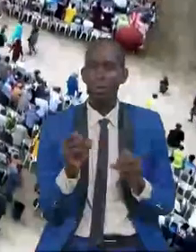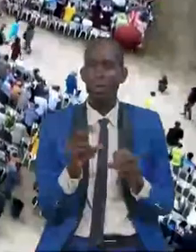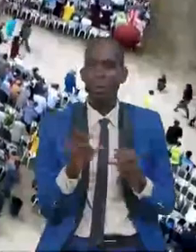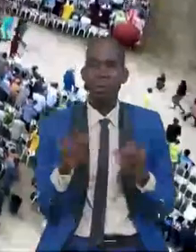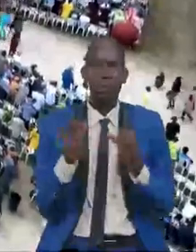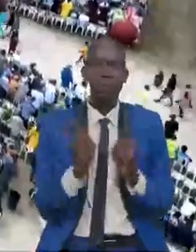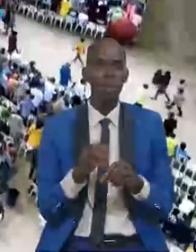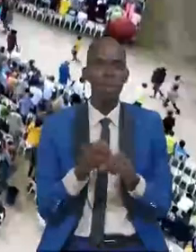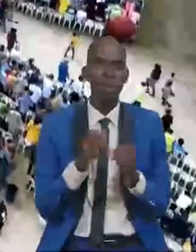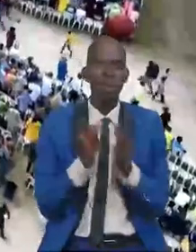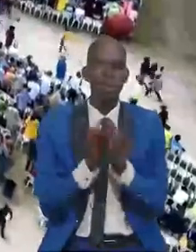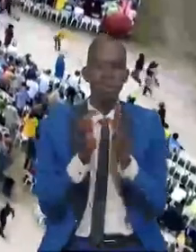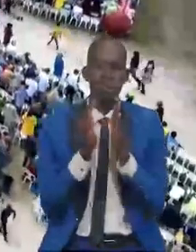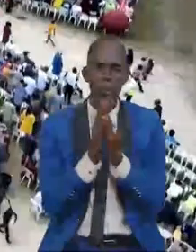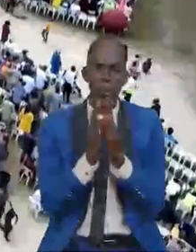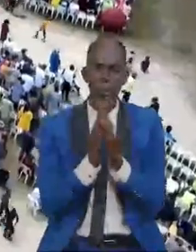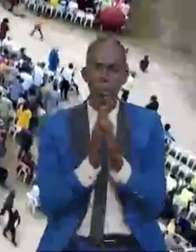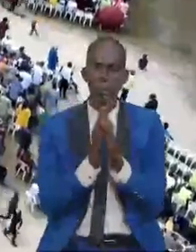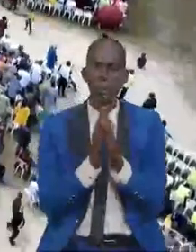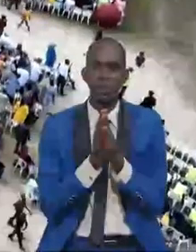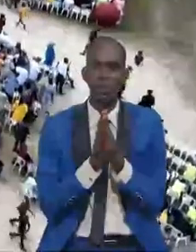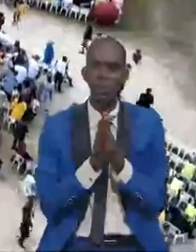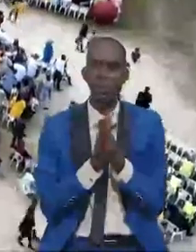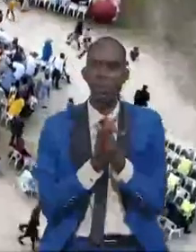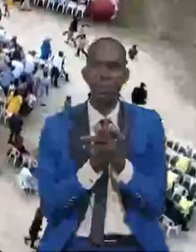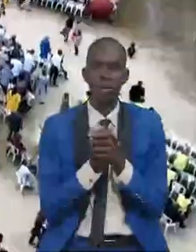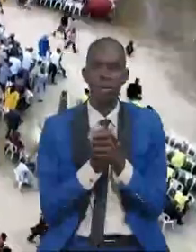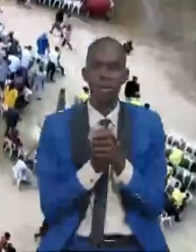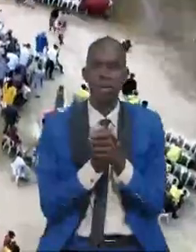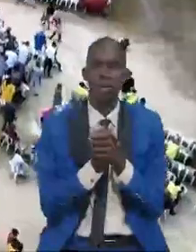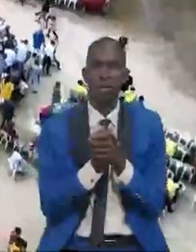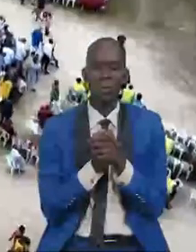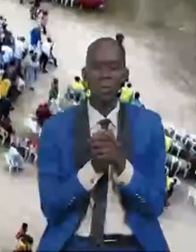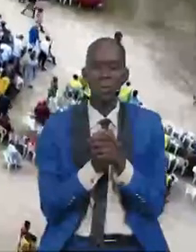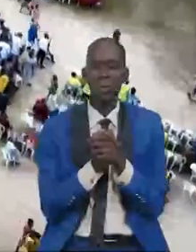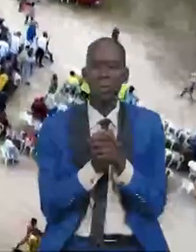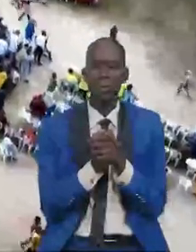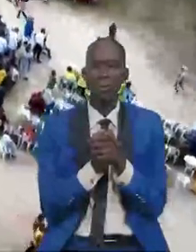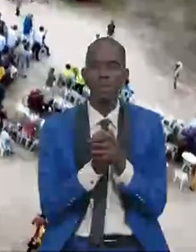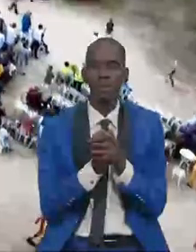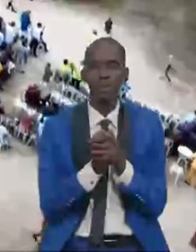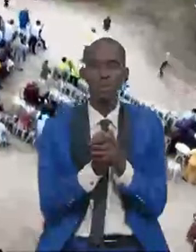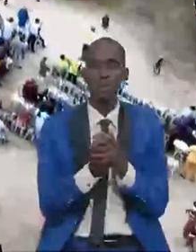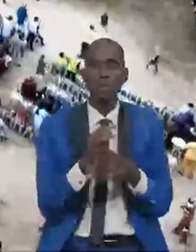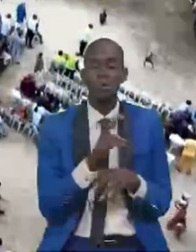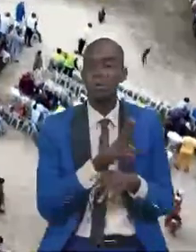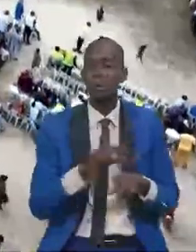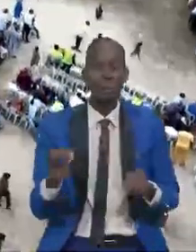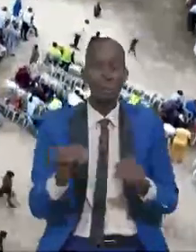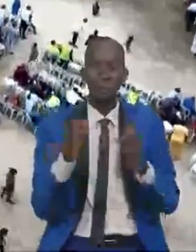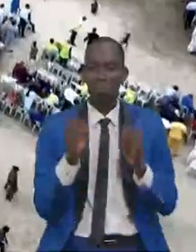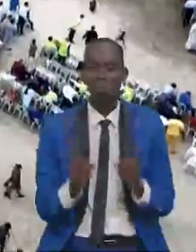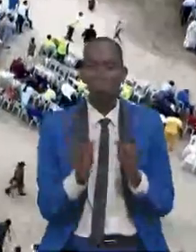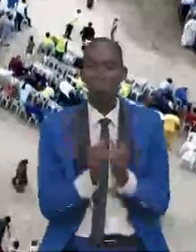Ne sois pas fatigué, il n'y a pas de puissance sans la prière. Il n'y a pas d'onction sans la